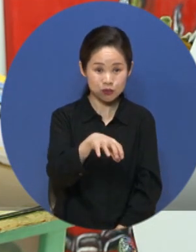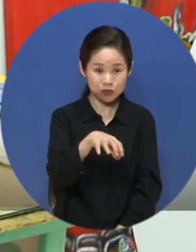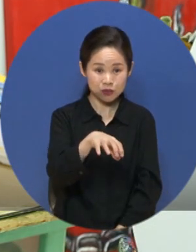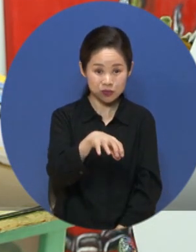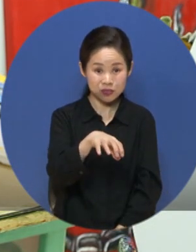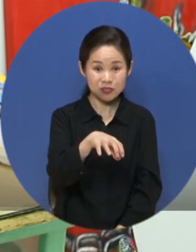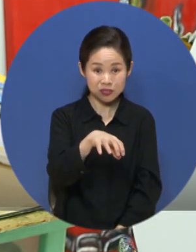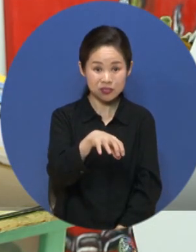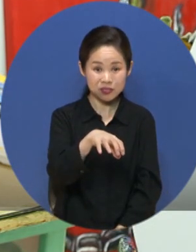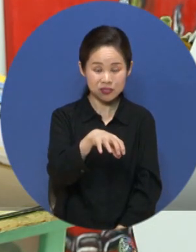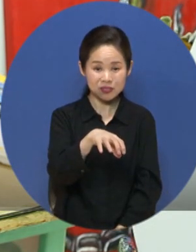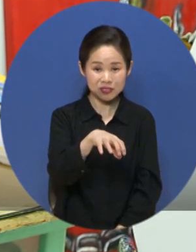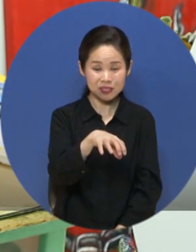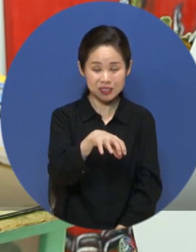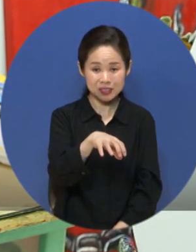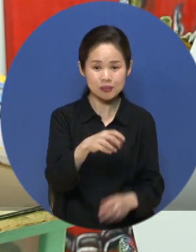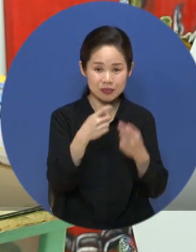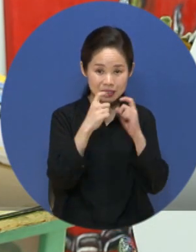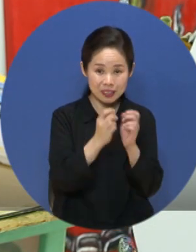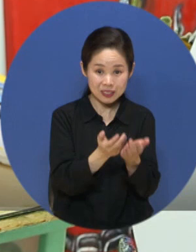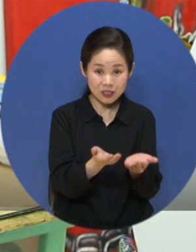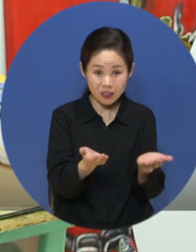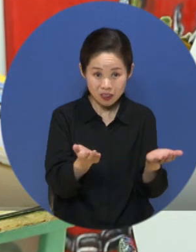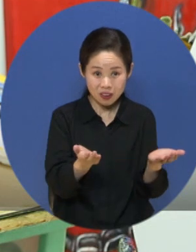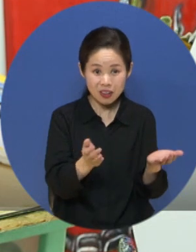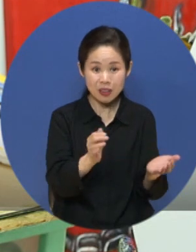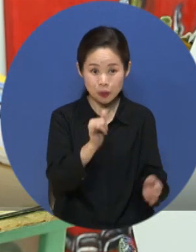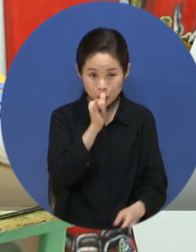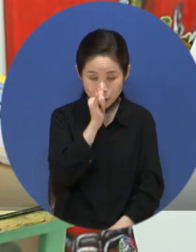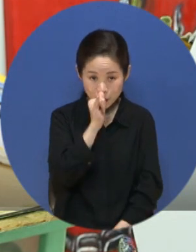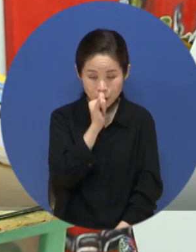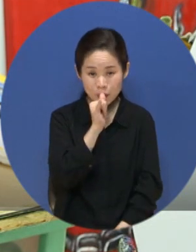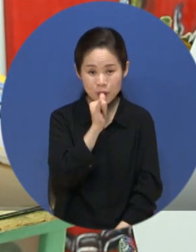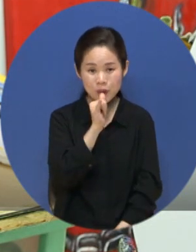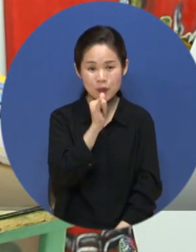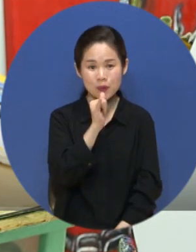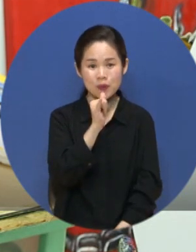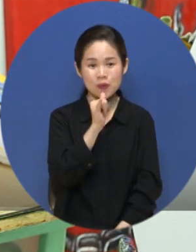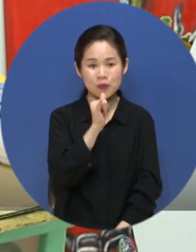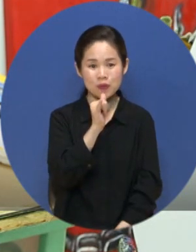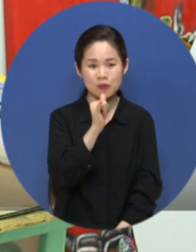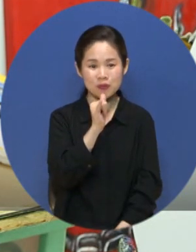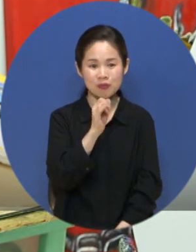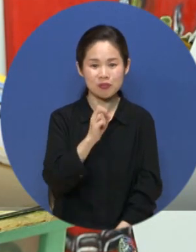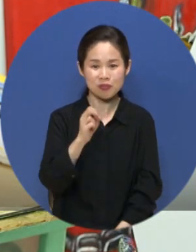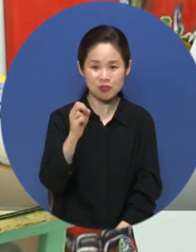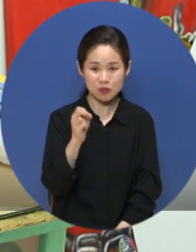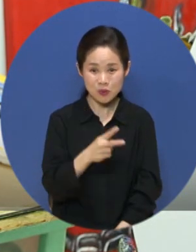제 장비 창작 스튜디오 그래서 하고